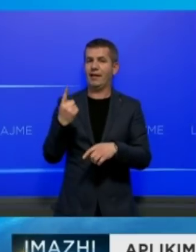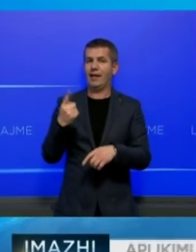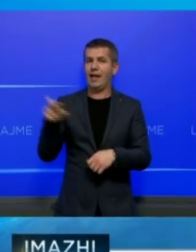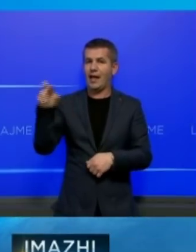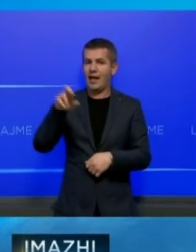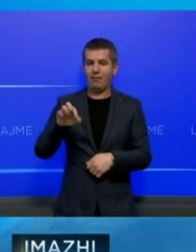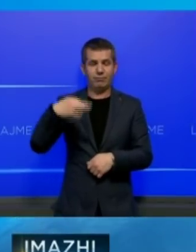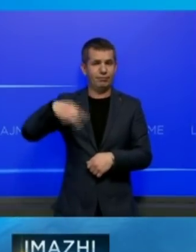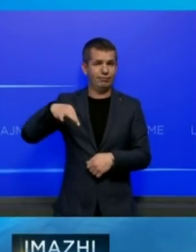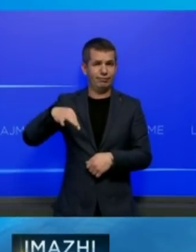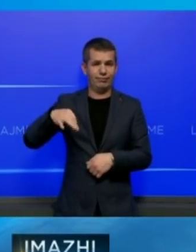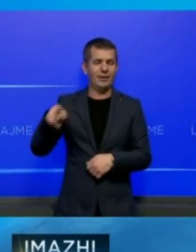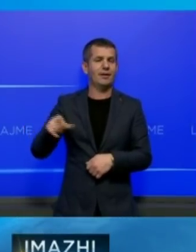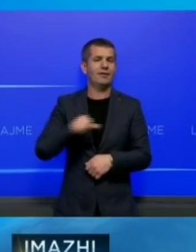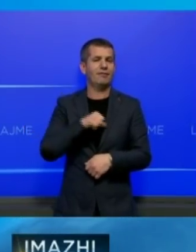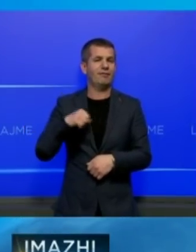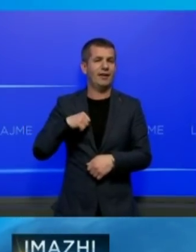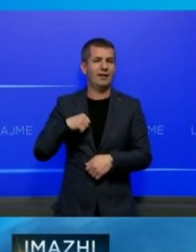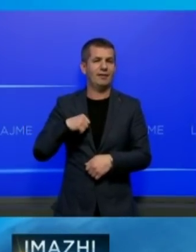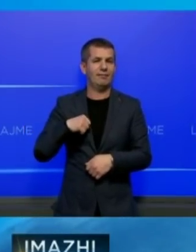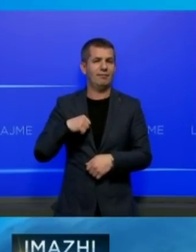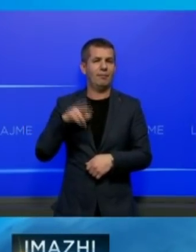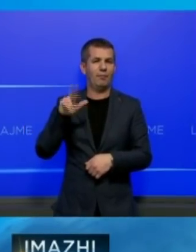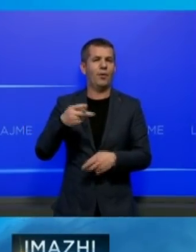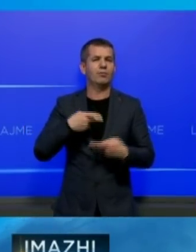krahas Bielorusisë.